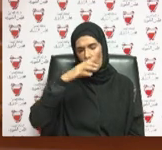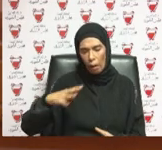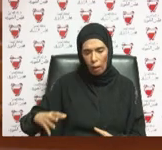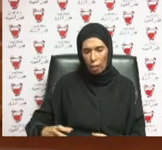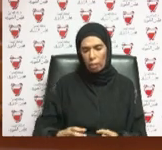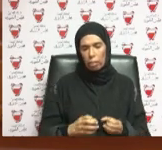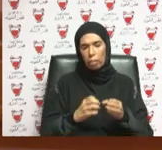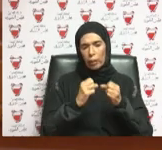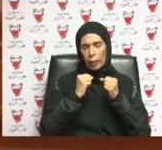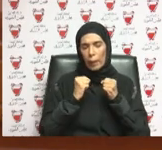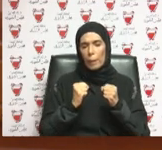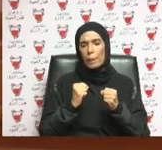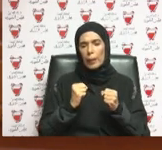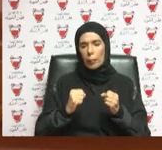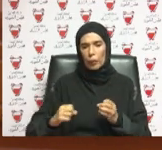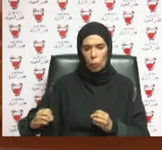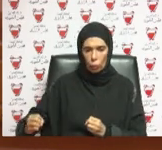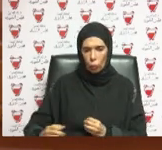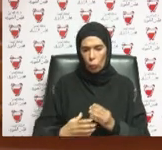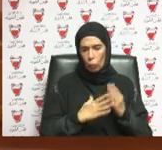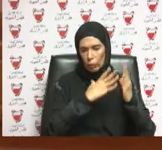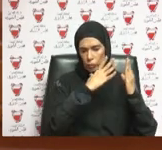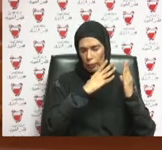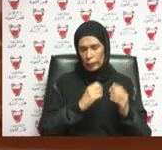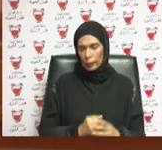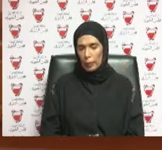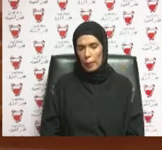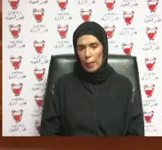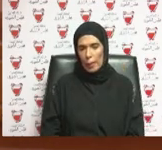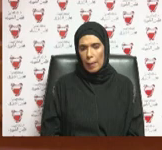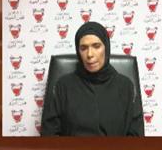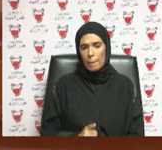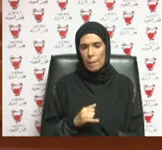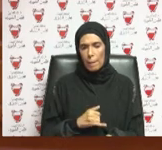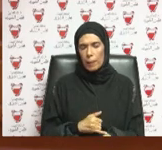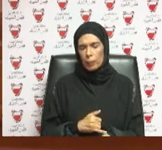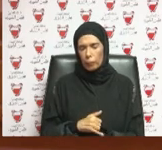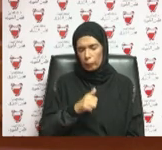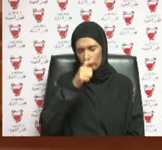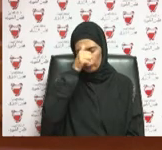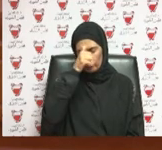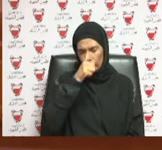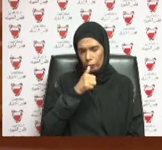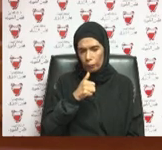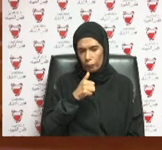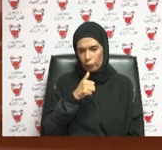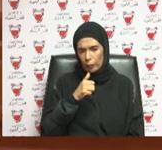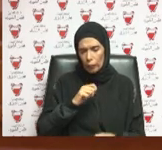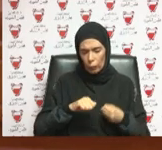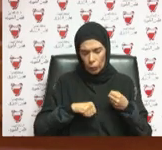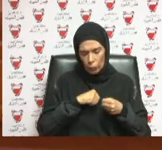مرضية فادخلي في عبادي وادخلي جنتي. بهذه المناسبة الحزينة وهذا المصاب